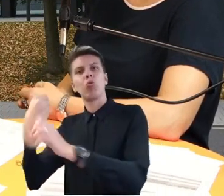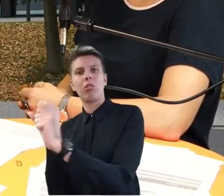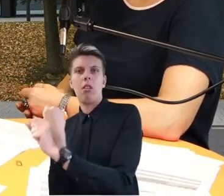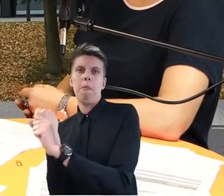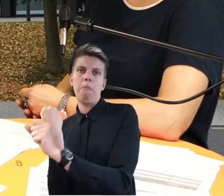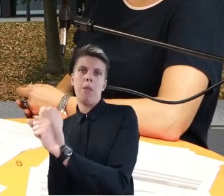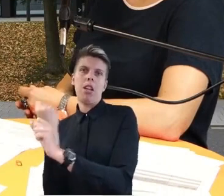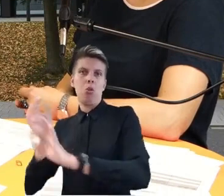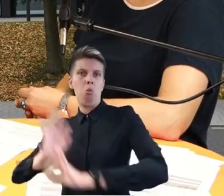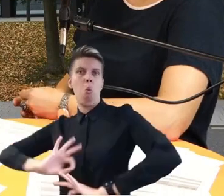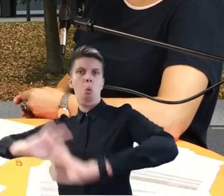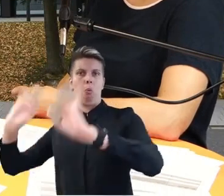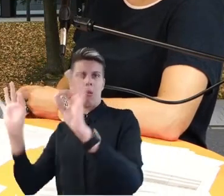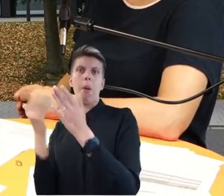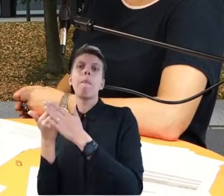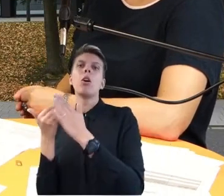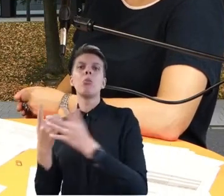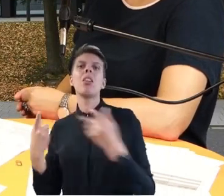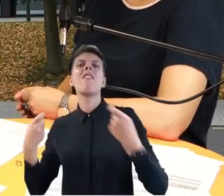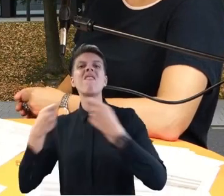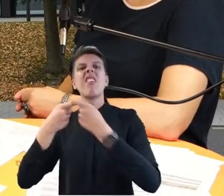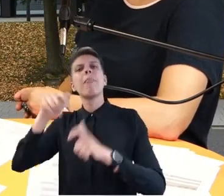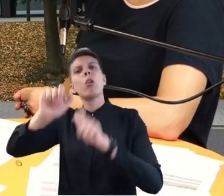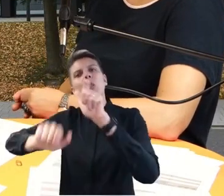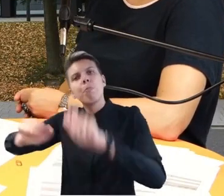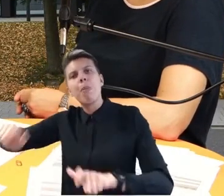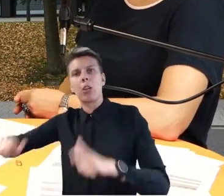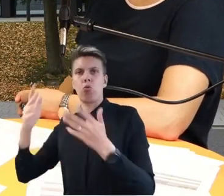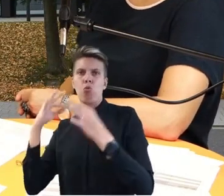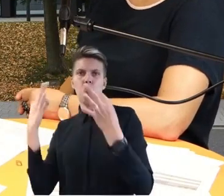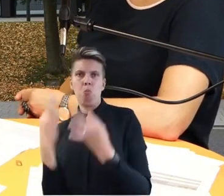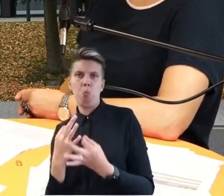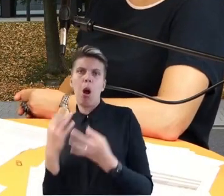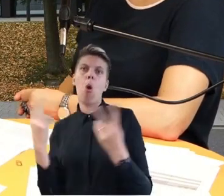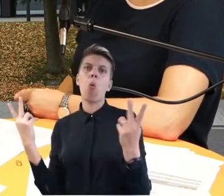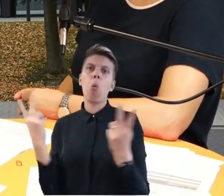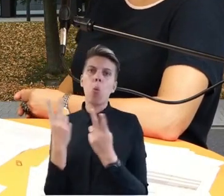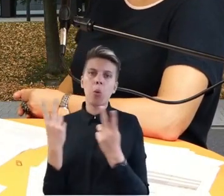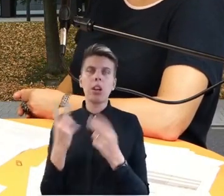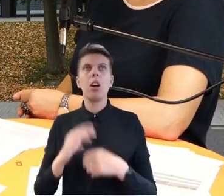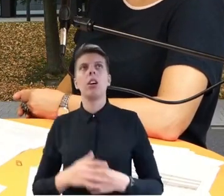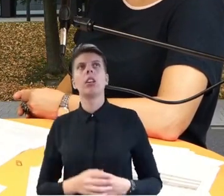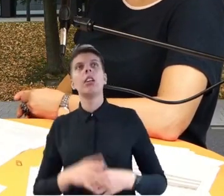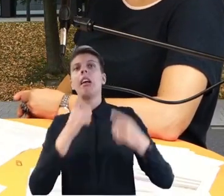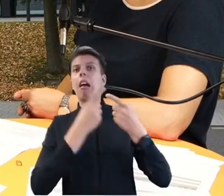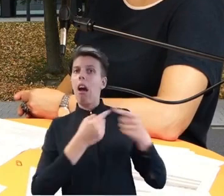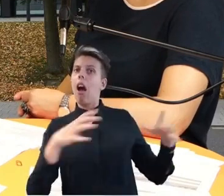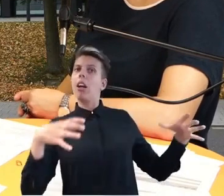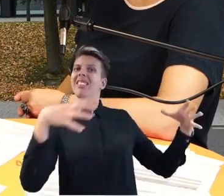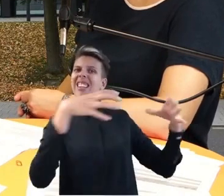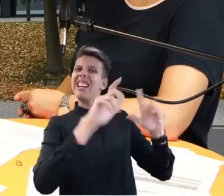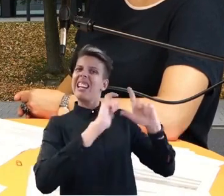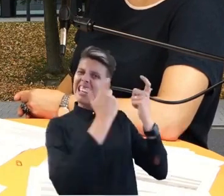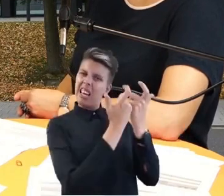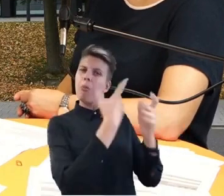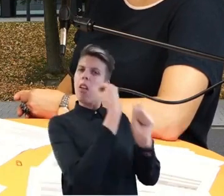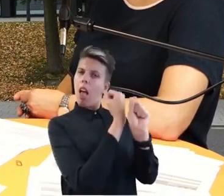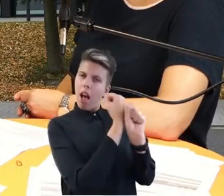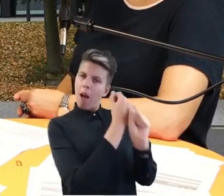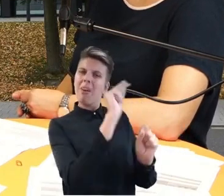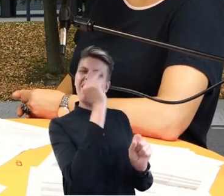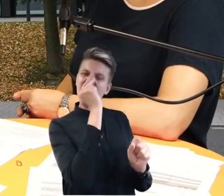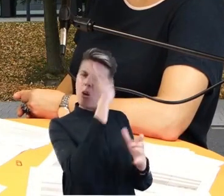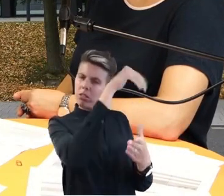verbindungs personen oder eben einfach nur darüber dass ich mal einen einblick in die stadt in die stabsarbeit des anderen gremiums habe